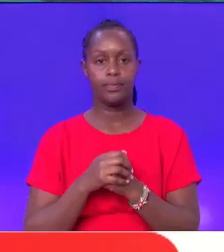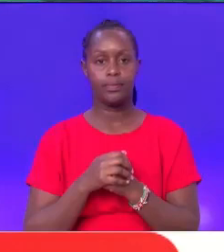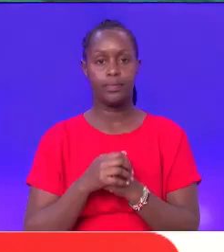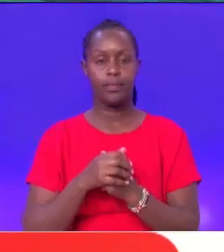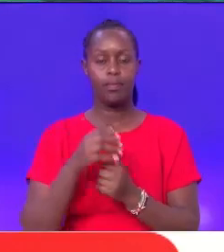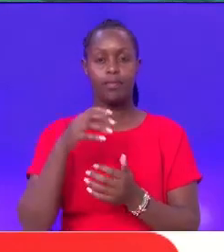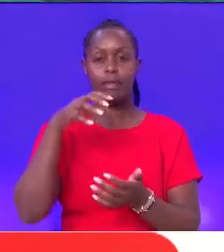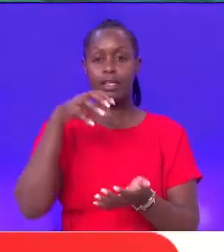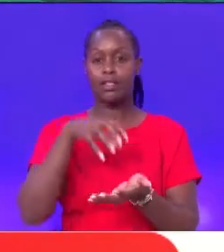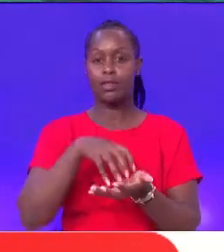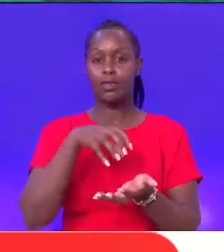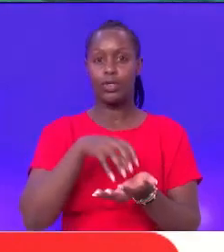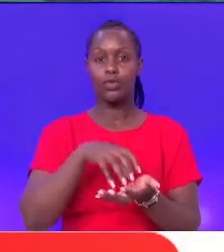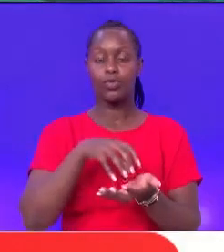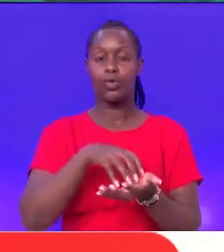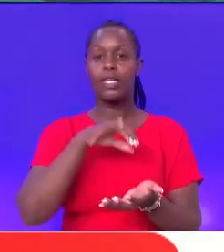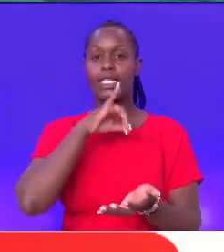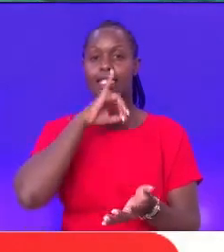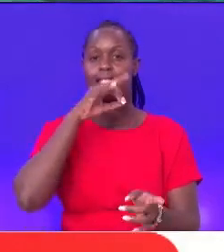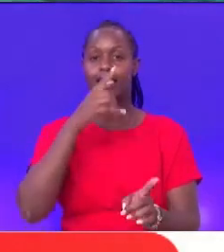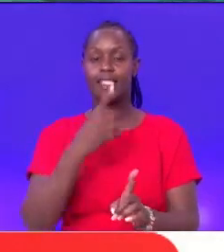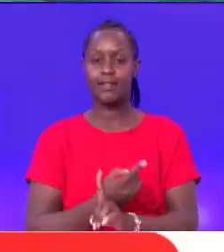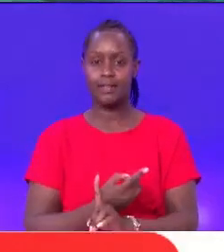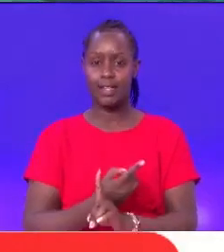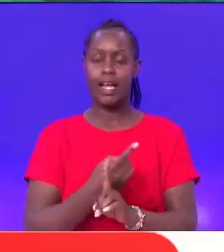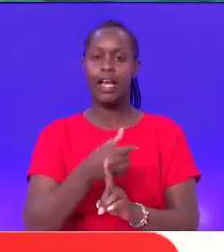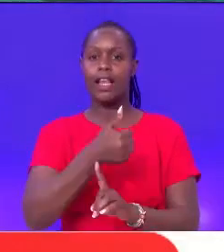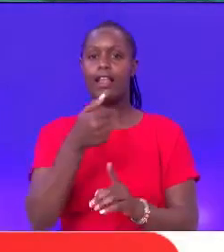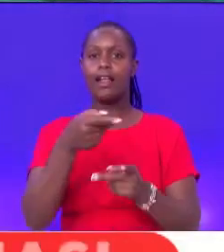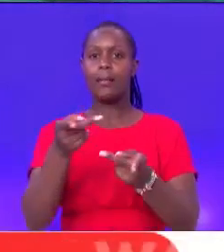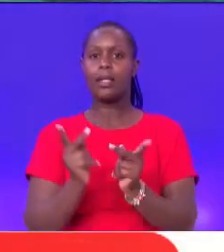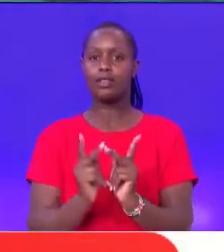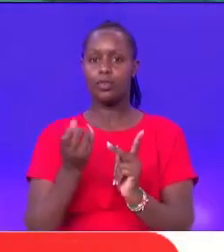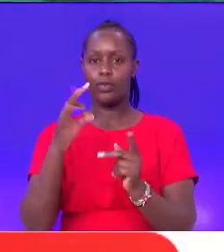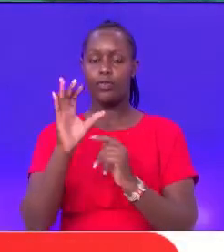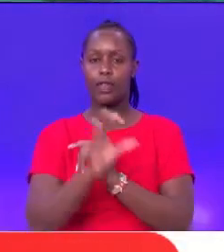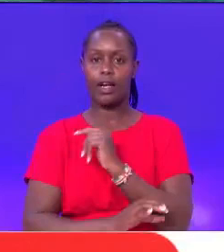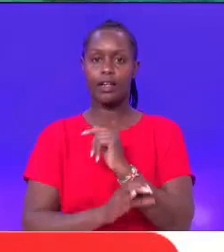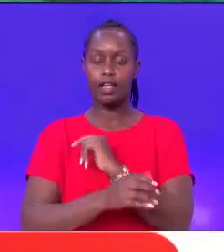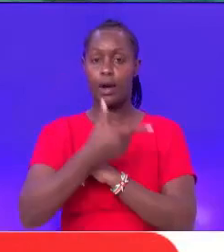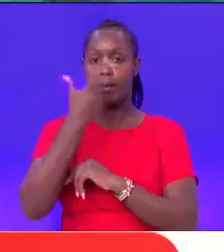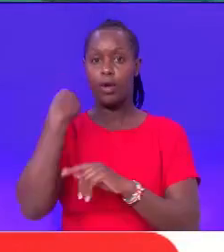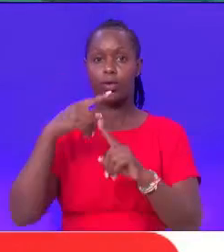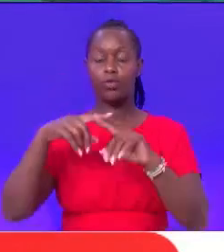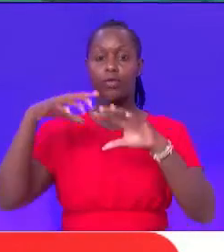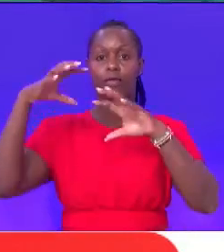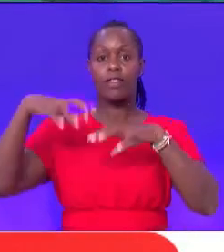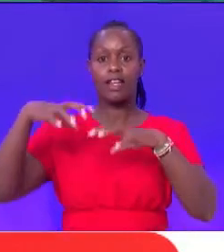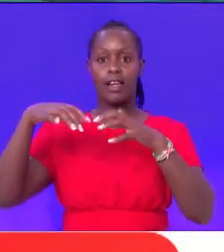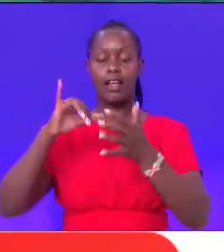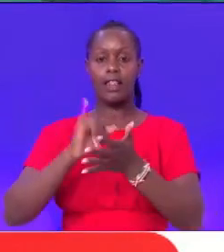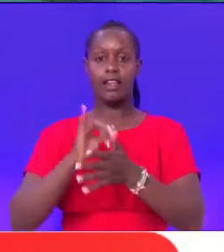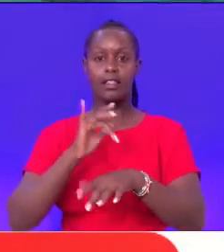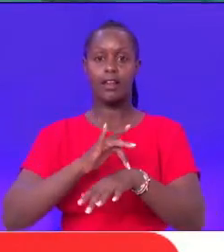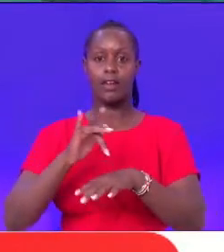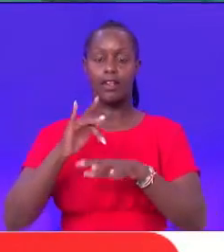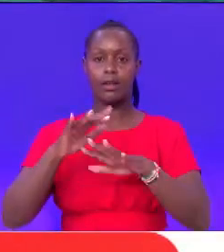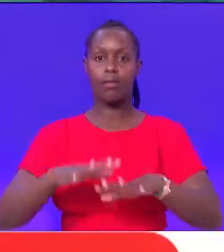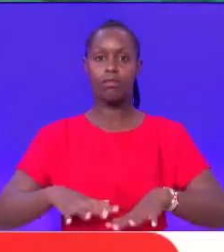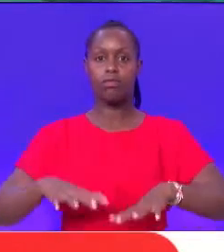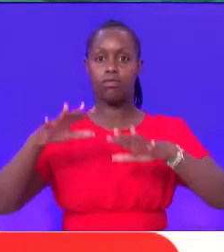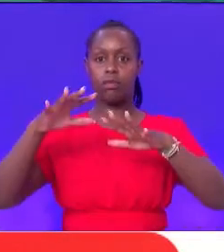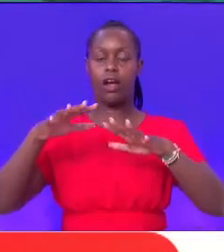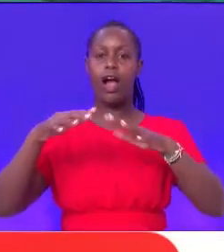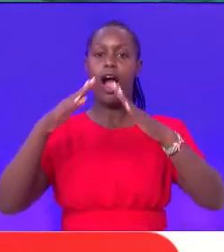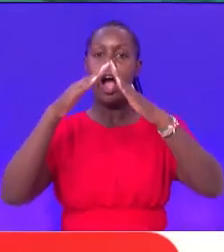Bado si hali katika maeneo mengi nchini kwa sababu ya mvua ambayo imesababisha mafuriko. Nyumba